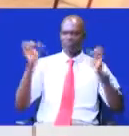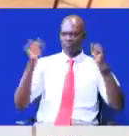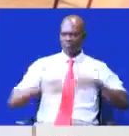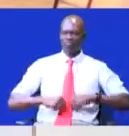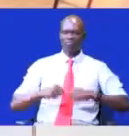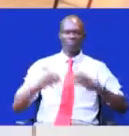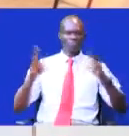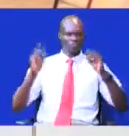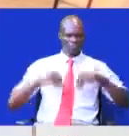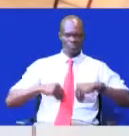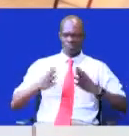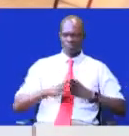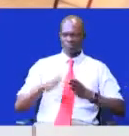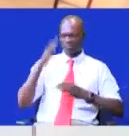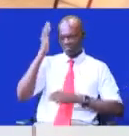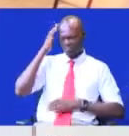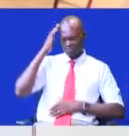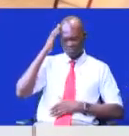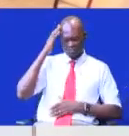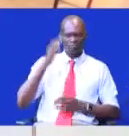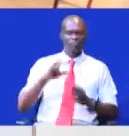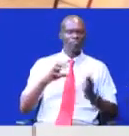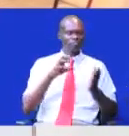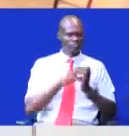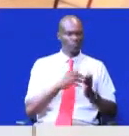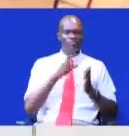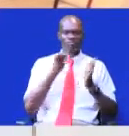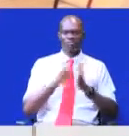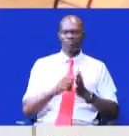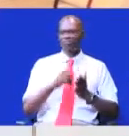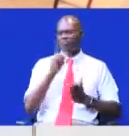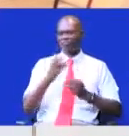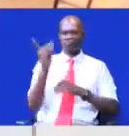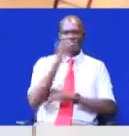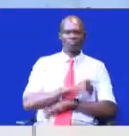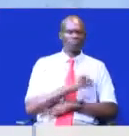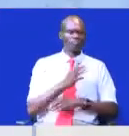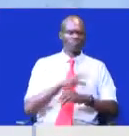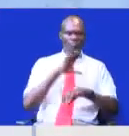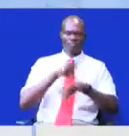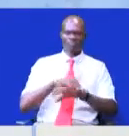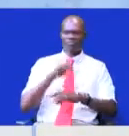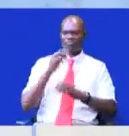konyi inge kos moro makachieng moro gima kamo yaore e gweng'u, tiyudo gimitimo.